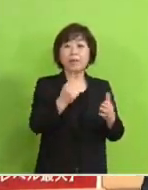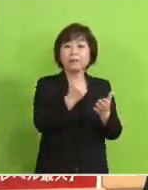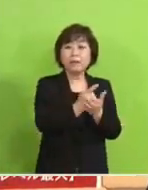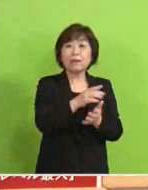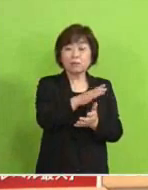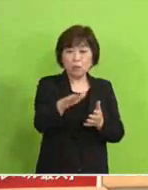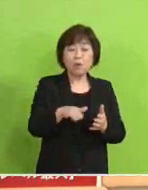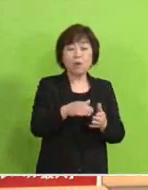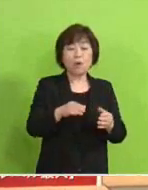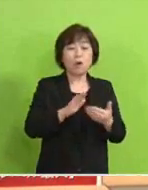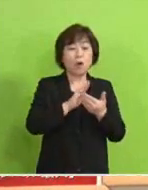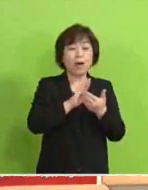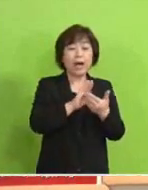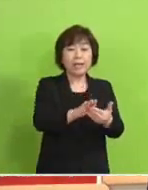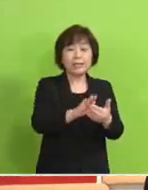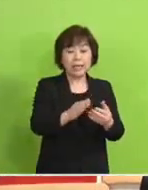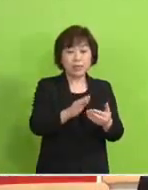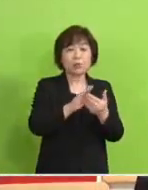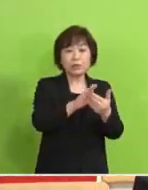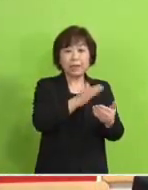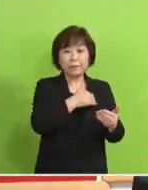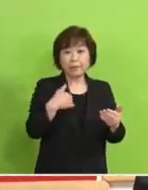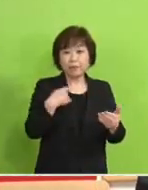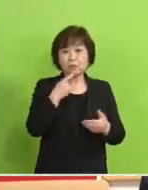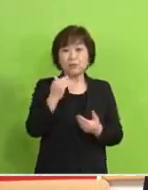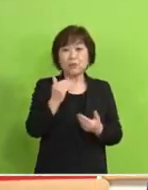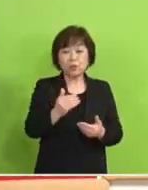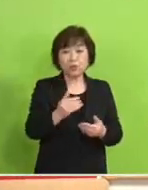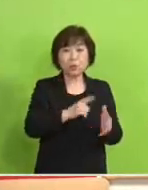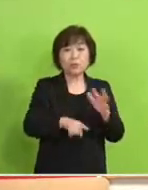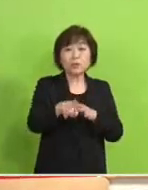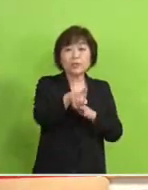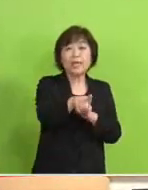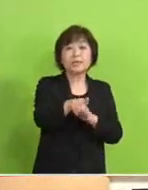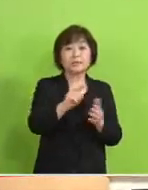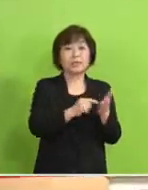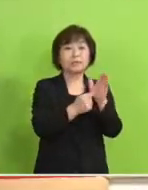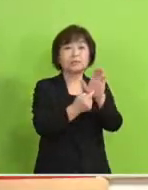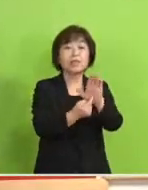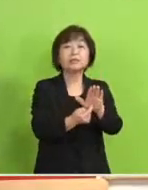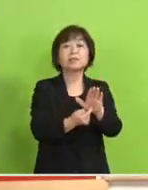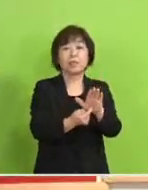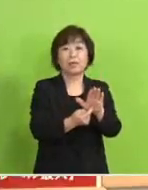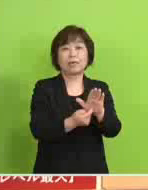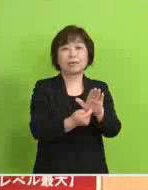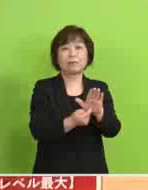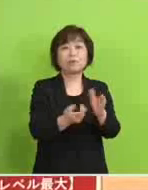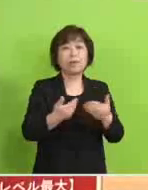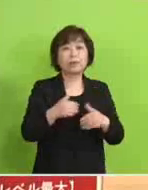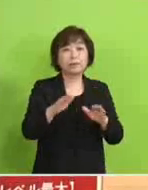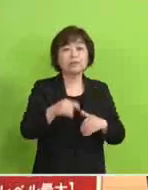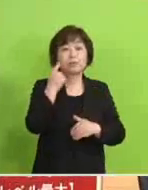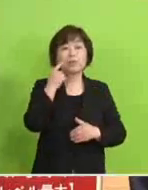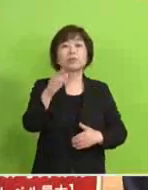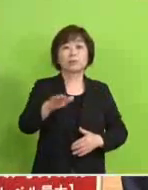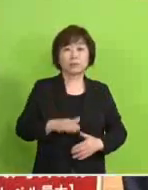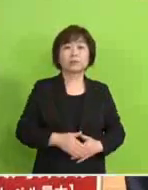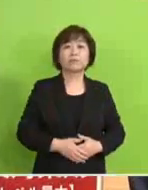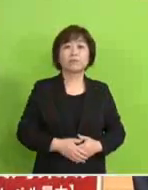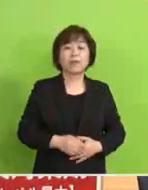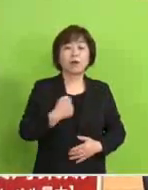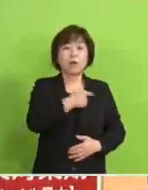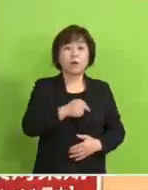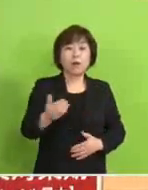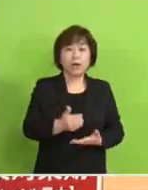けの感染抑止ができるということを率先して示していただいているものと思います。